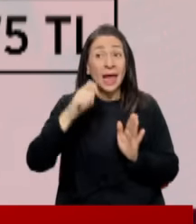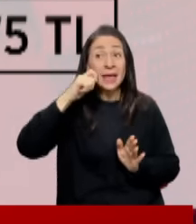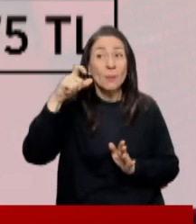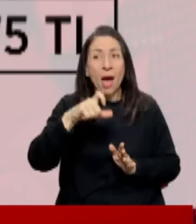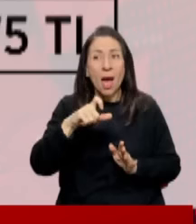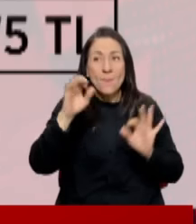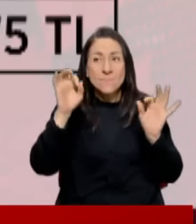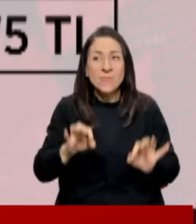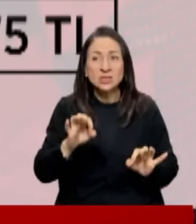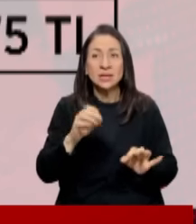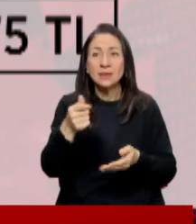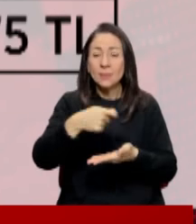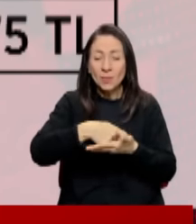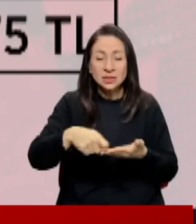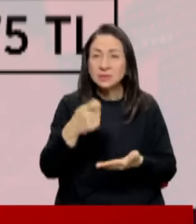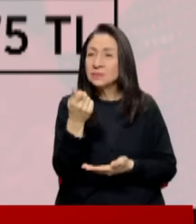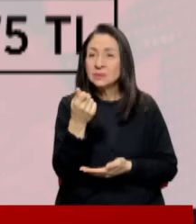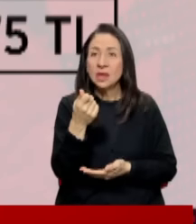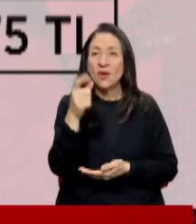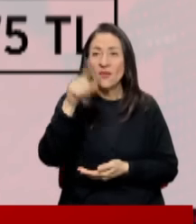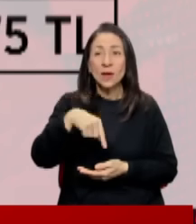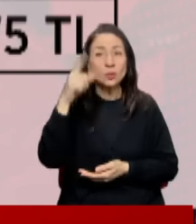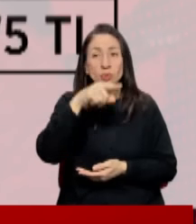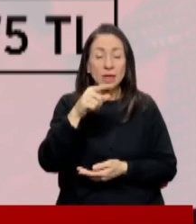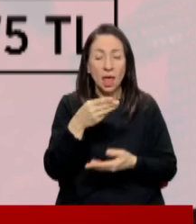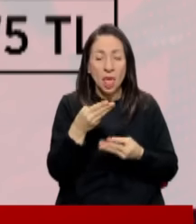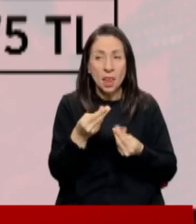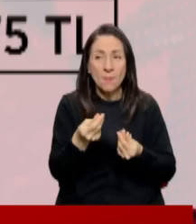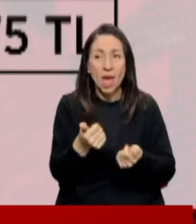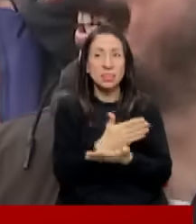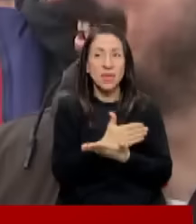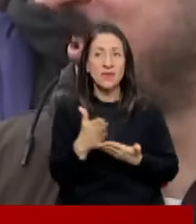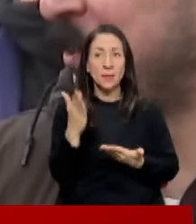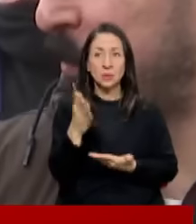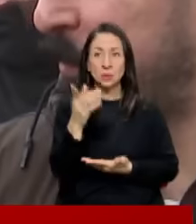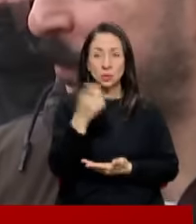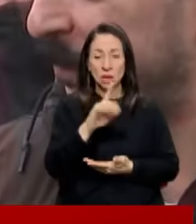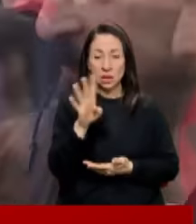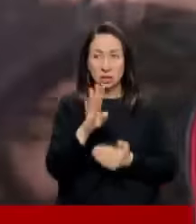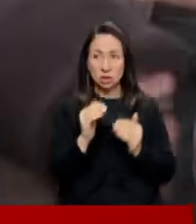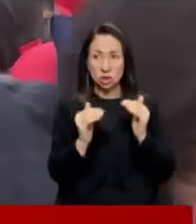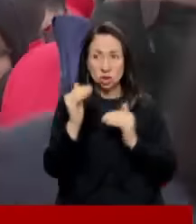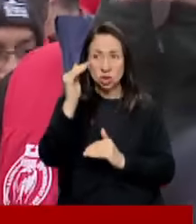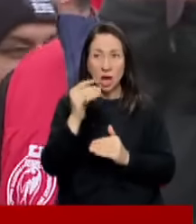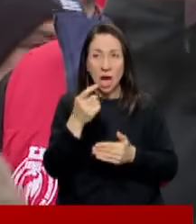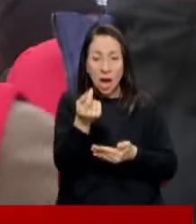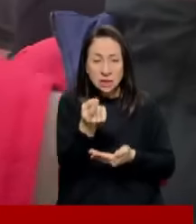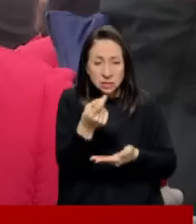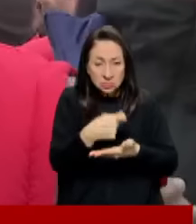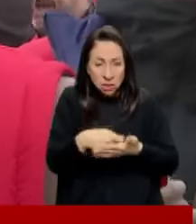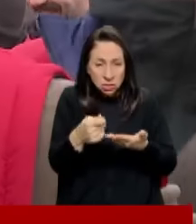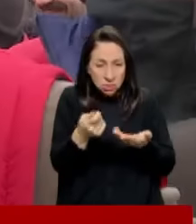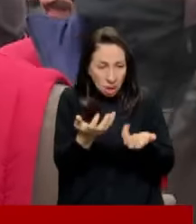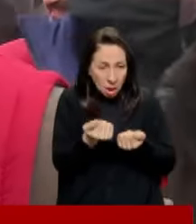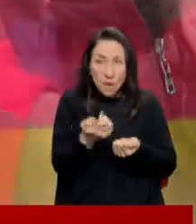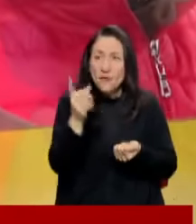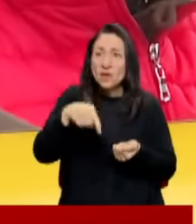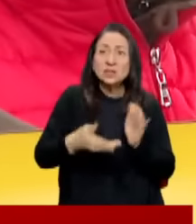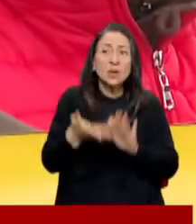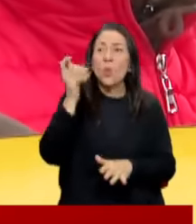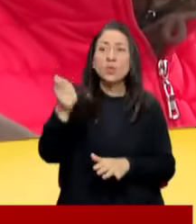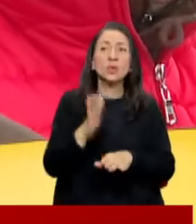ayından itibaren ise eline geçen ücret vergi nedeniyle erimeye devam ediyor. %40'a kadar çıkıyor. Az kazanan insanlar neden bu kadar fazla vergi